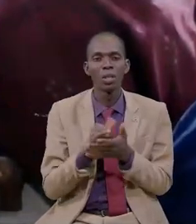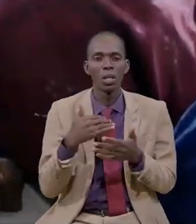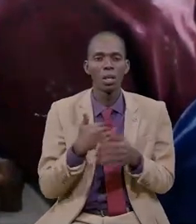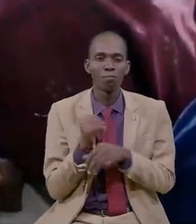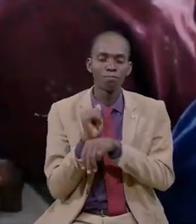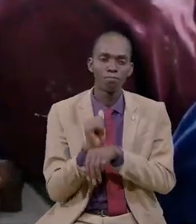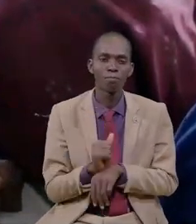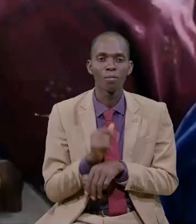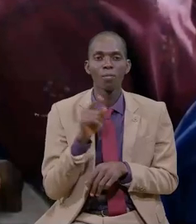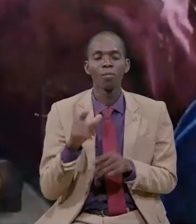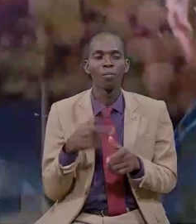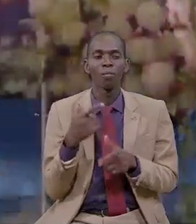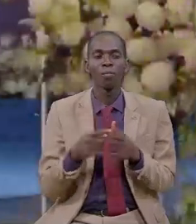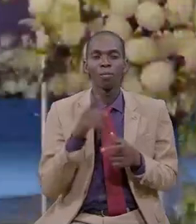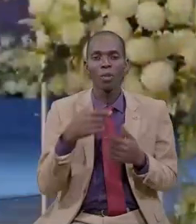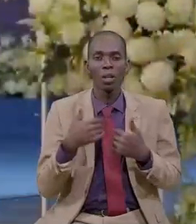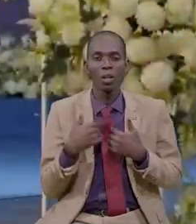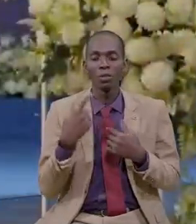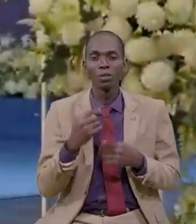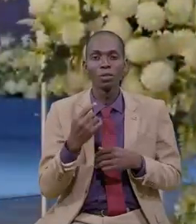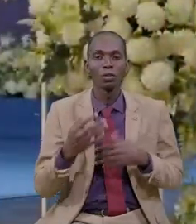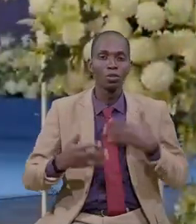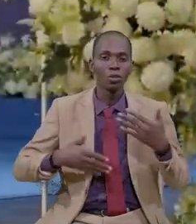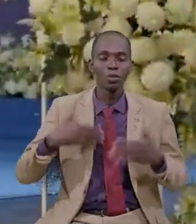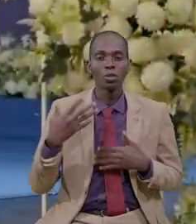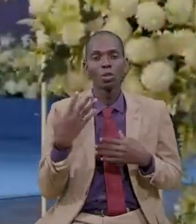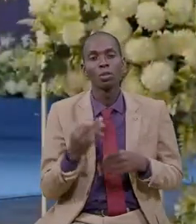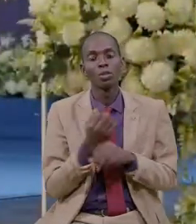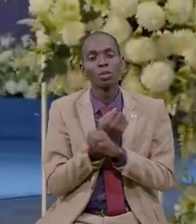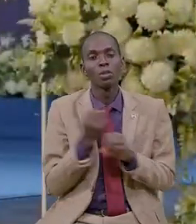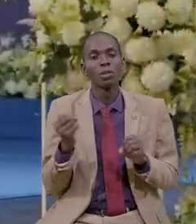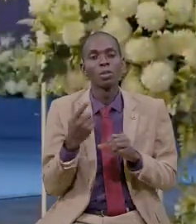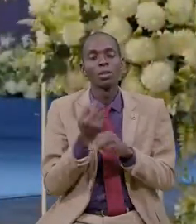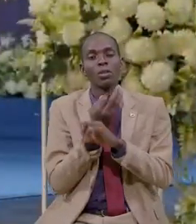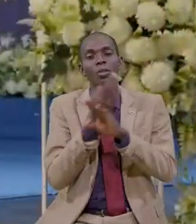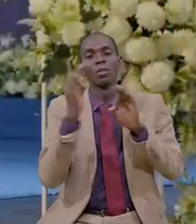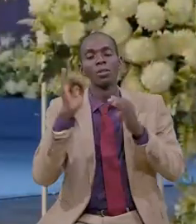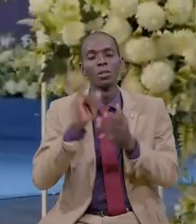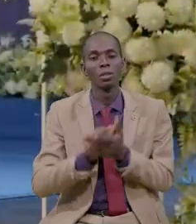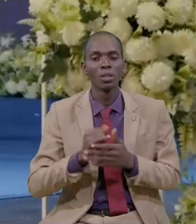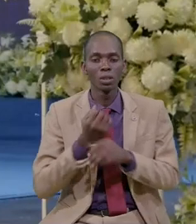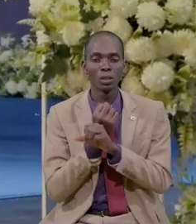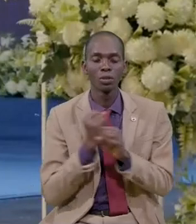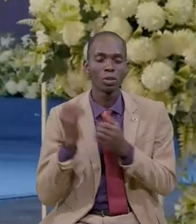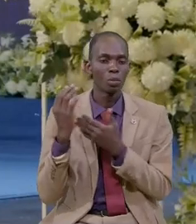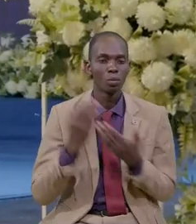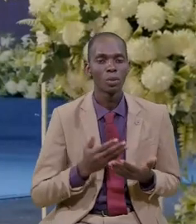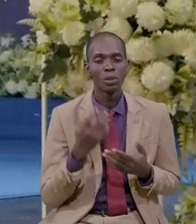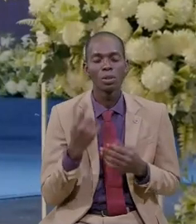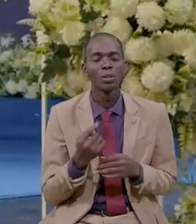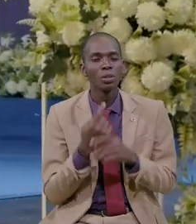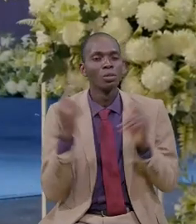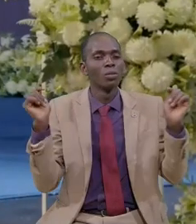Ensuite, tu as la joie du salut, la libération que le salut apporte, le triomphe que le